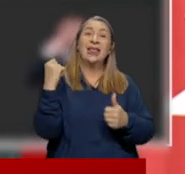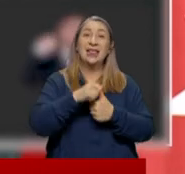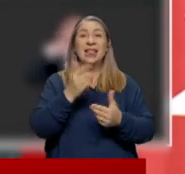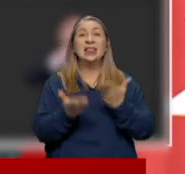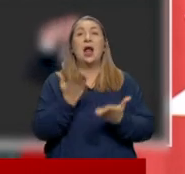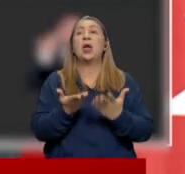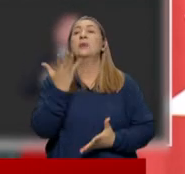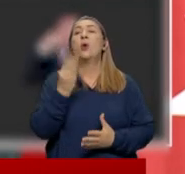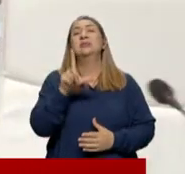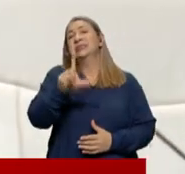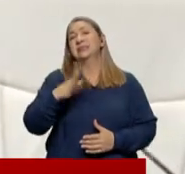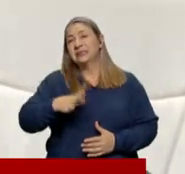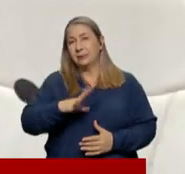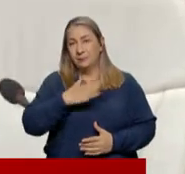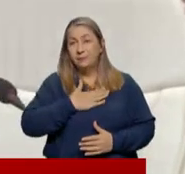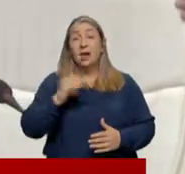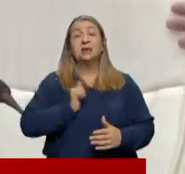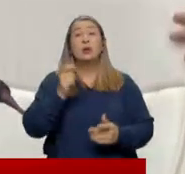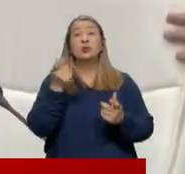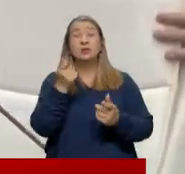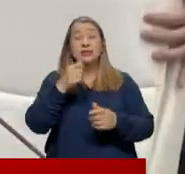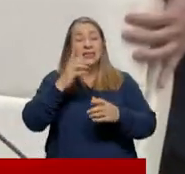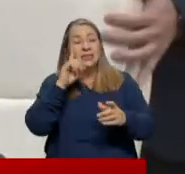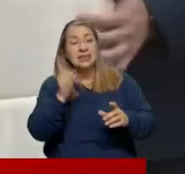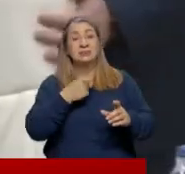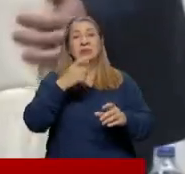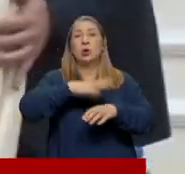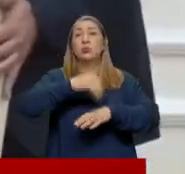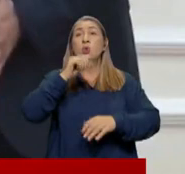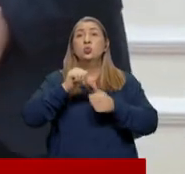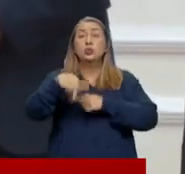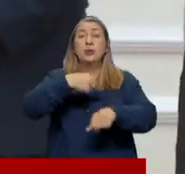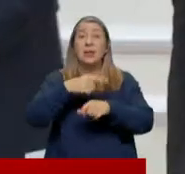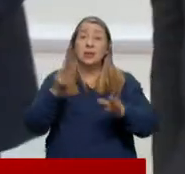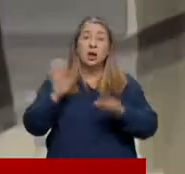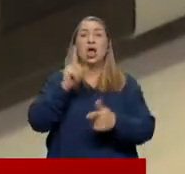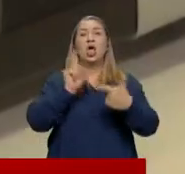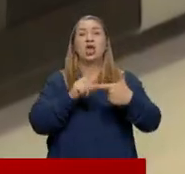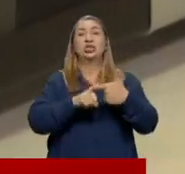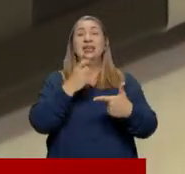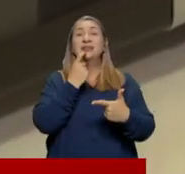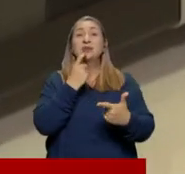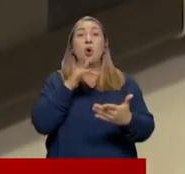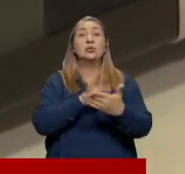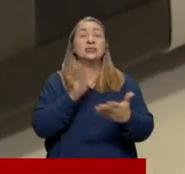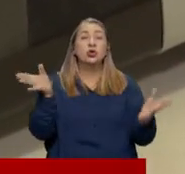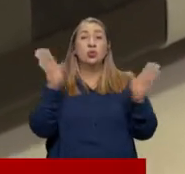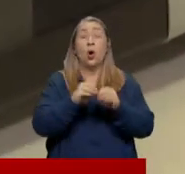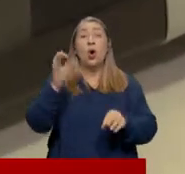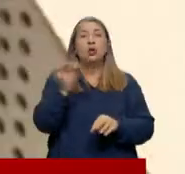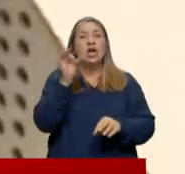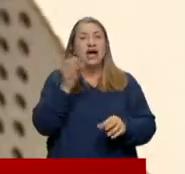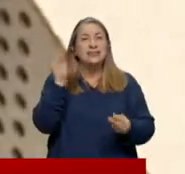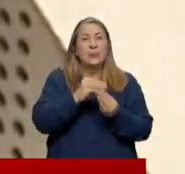yeniden değerlendirilmesini istedi asgari ücret tespit Komisyonu uzun yıllar aradan sonra ikinci kez tekrar yolun ortasında toplanacak olacak